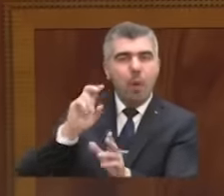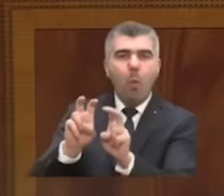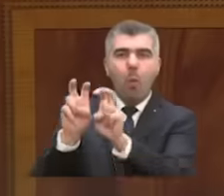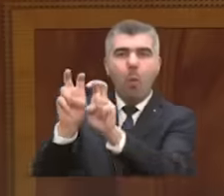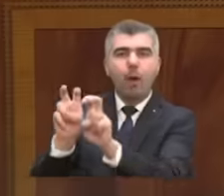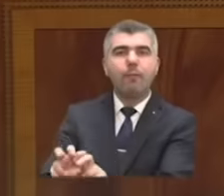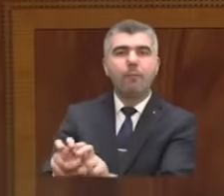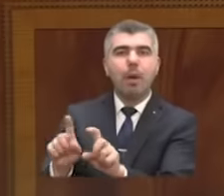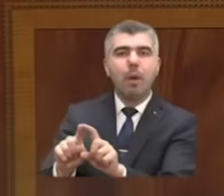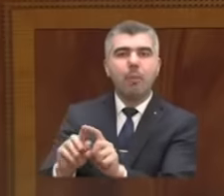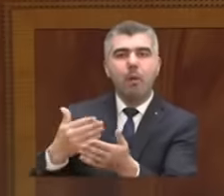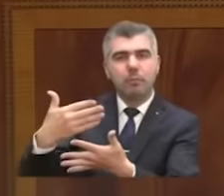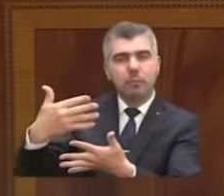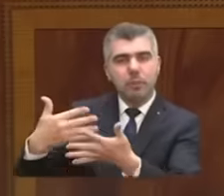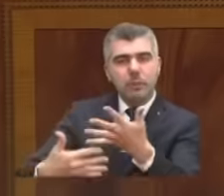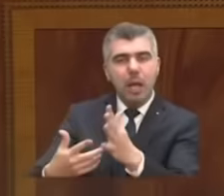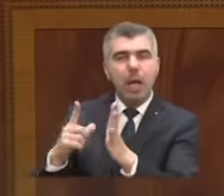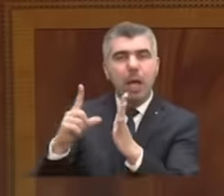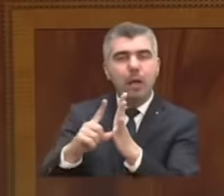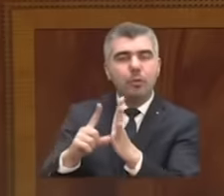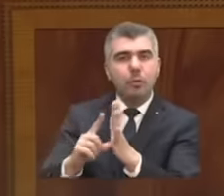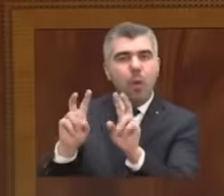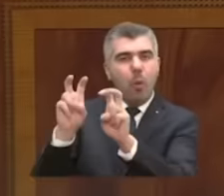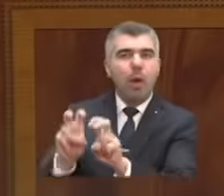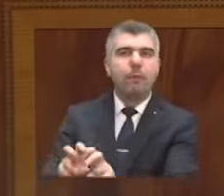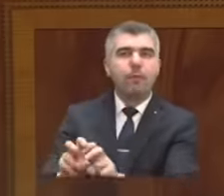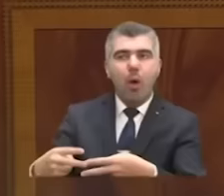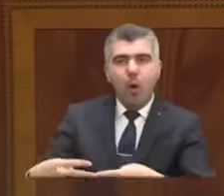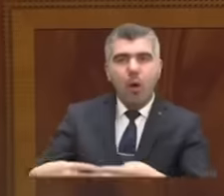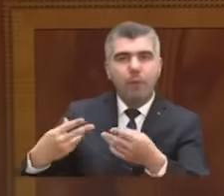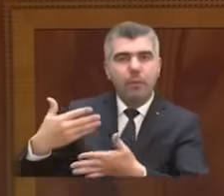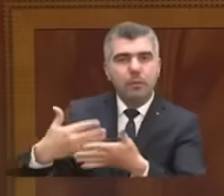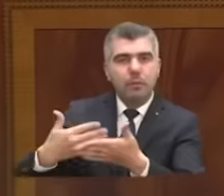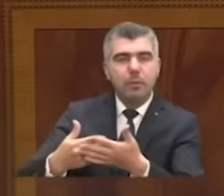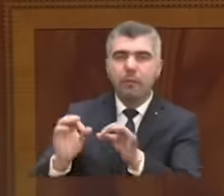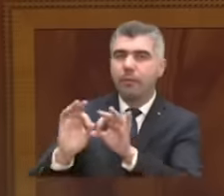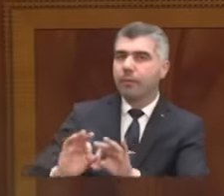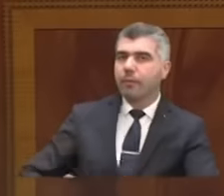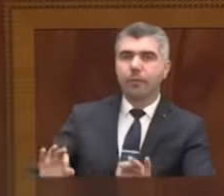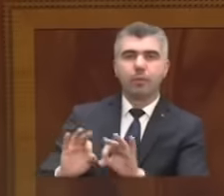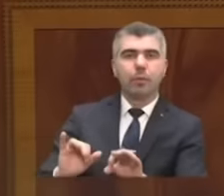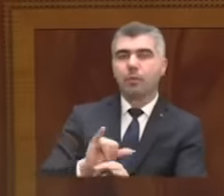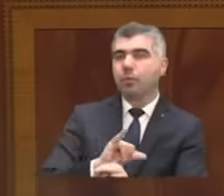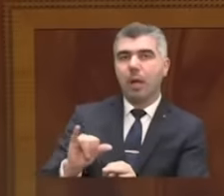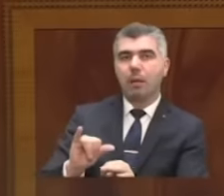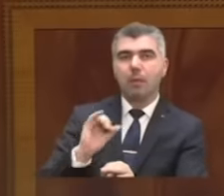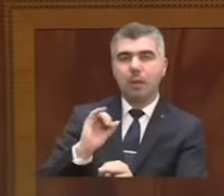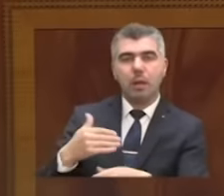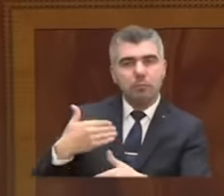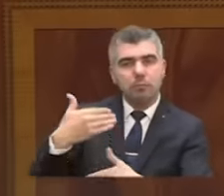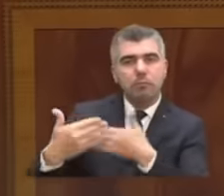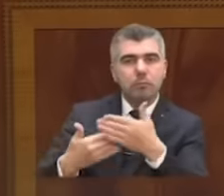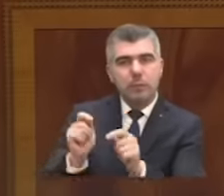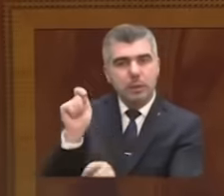والجهويين والإقليميين بإيقاف العمل بكل مواد مقتضياته وعدم إصدار مراسمه